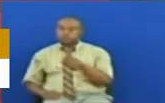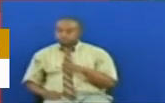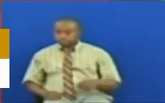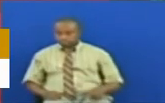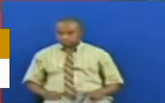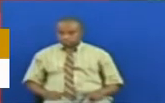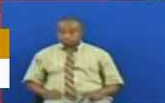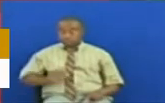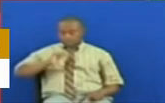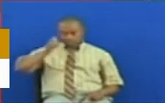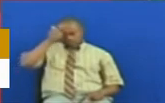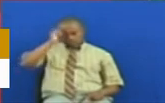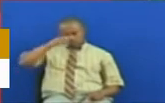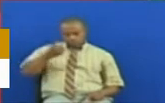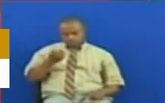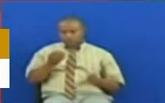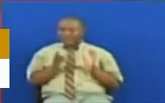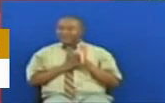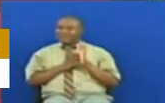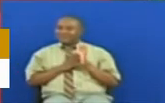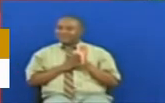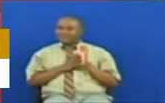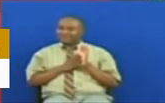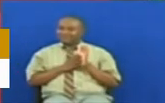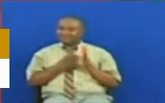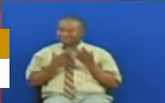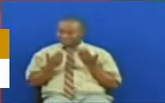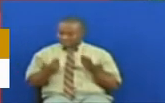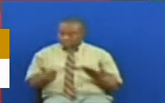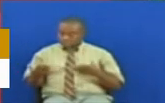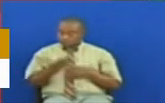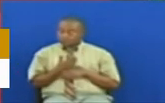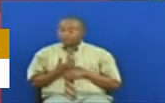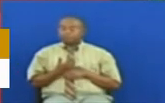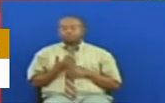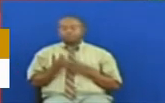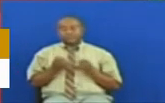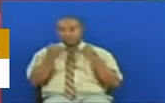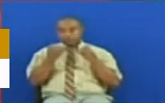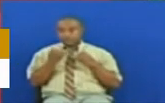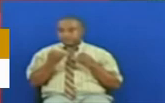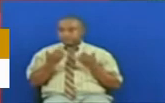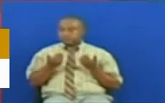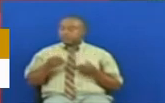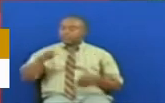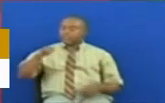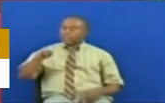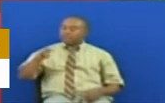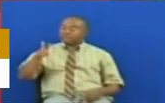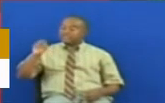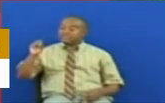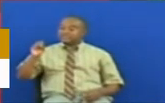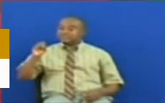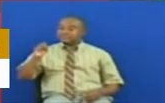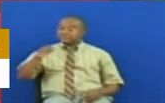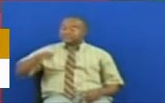Mwezi August tulikuwa kwa taarifa ya VMS tulikuwa nazo sisi, tulikuwa na zaidi ya meli 360 katika eneo la